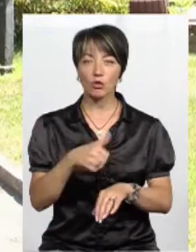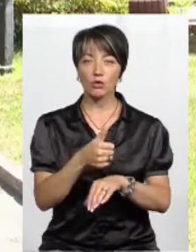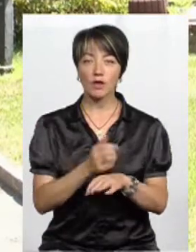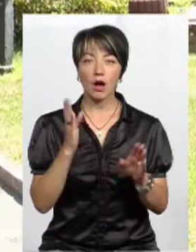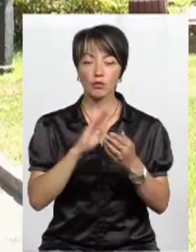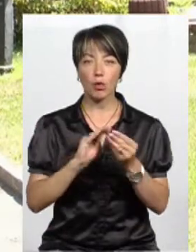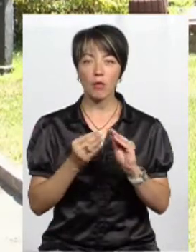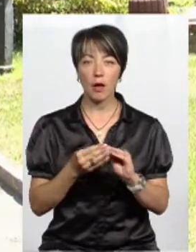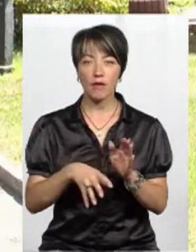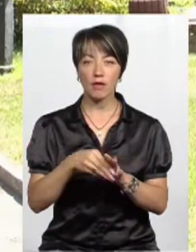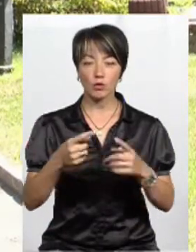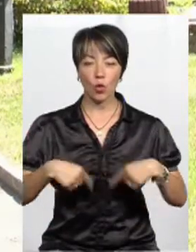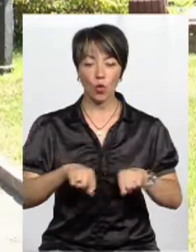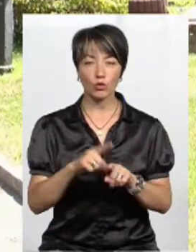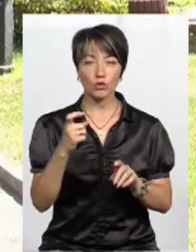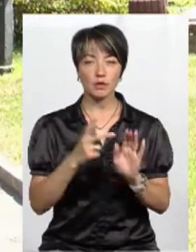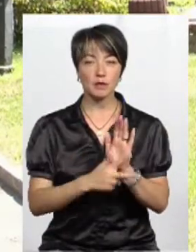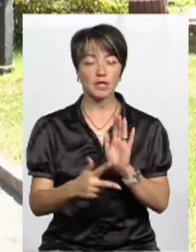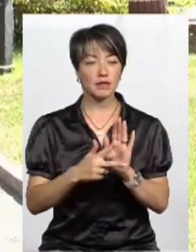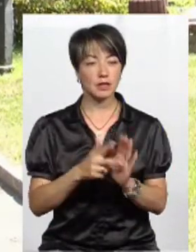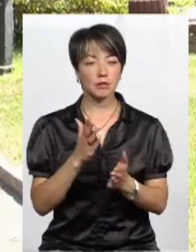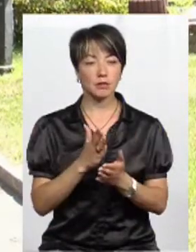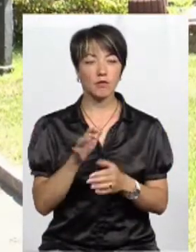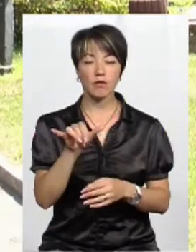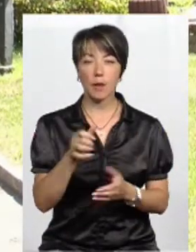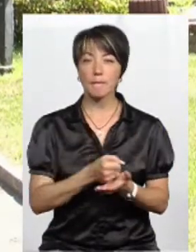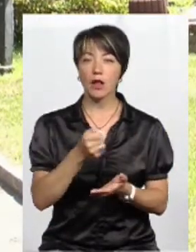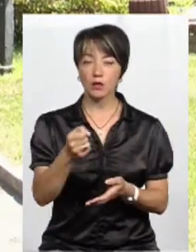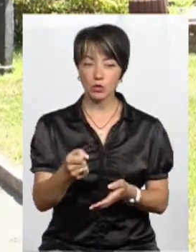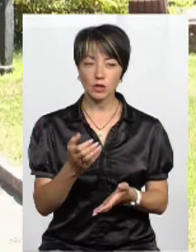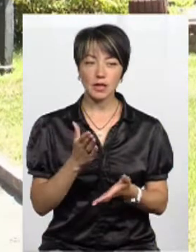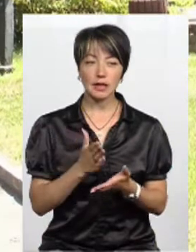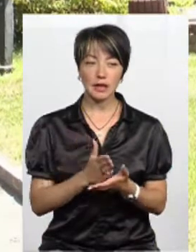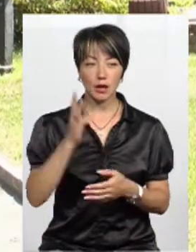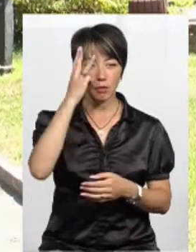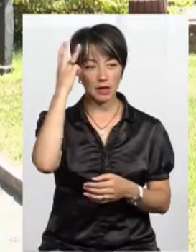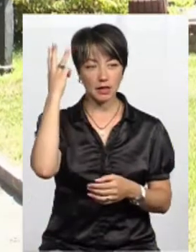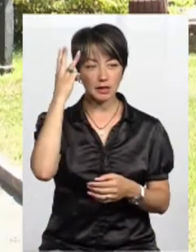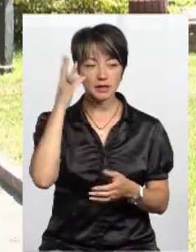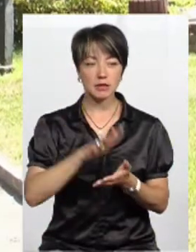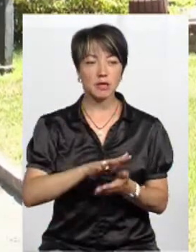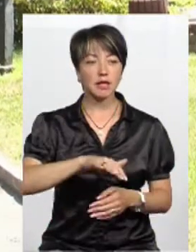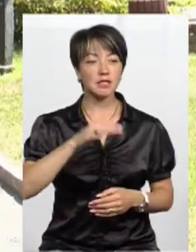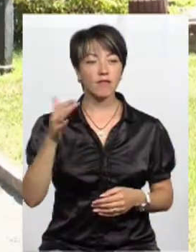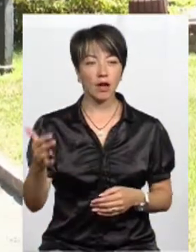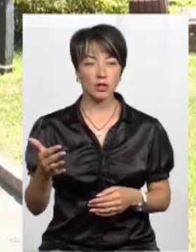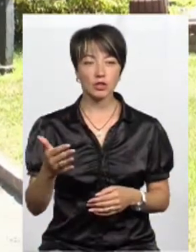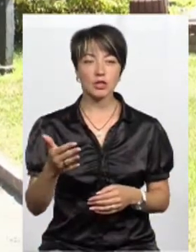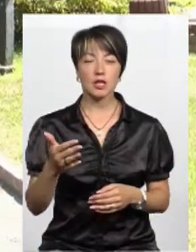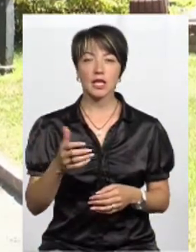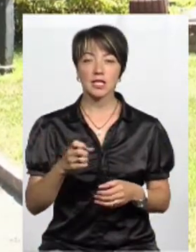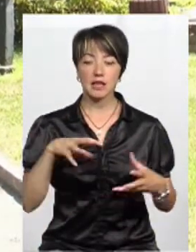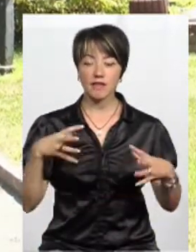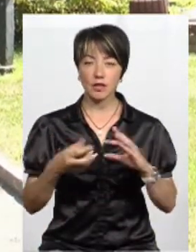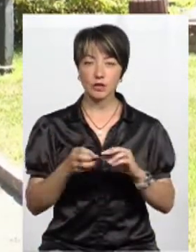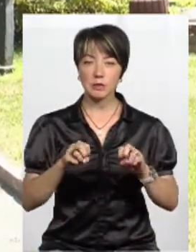екологічною проблемою виборчого округу номер 188, в якому ви балотуєтесь, є сумнозвісне Хмельницьке сміттєзвалище, яке, за